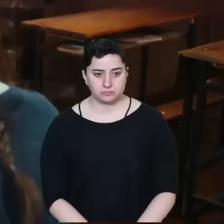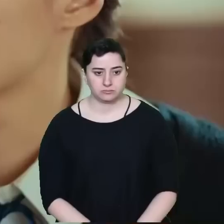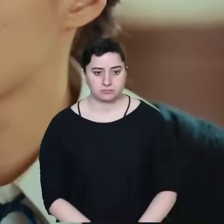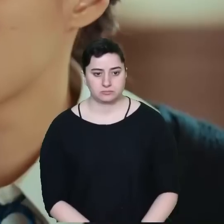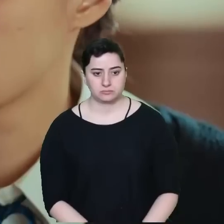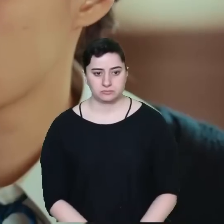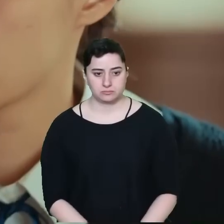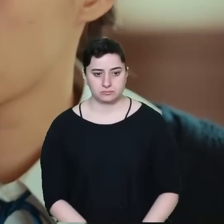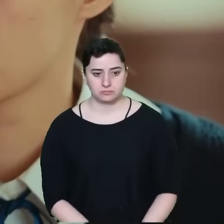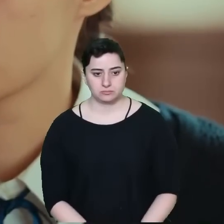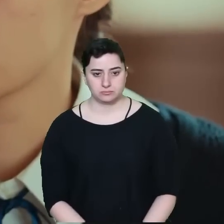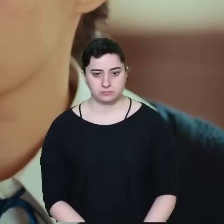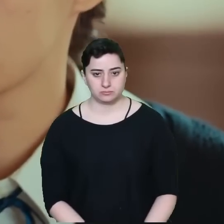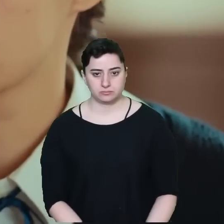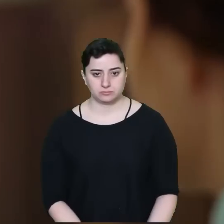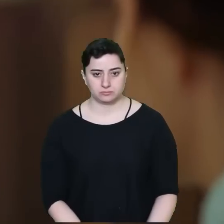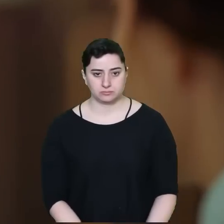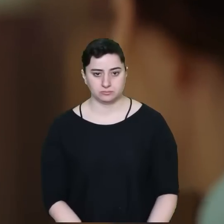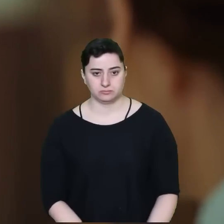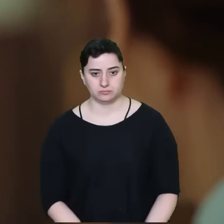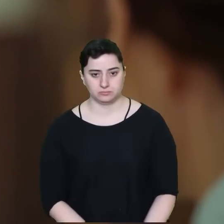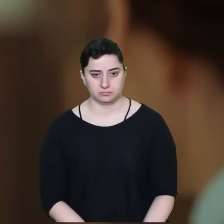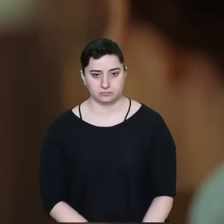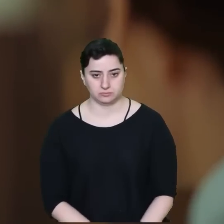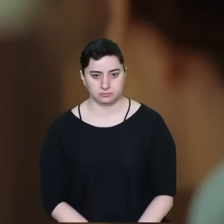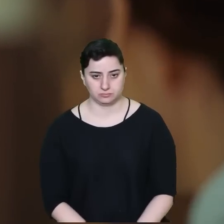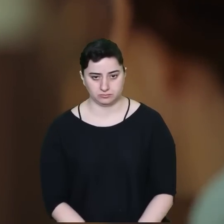Derin bir nefeste sıraya oturdu.